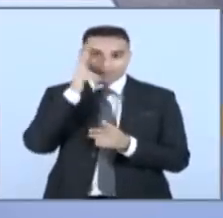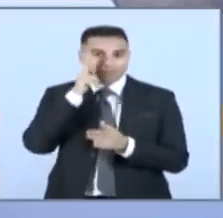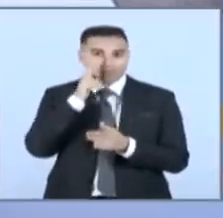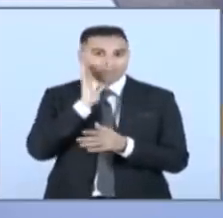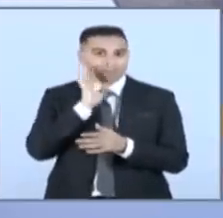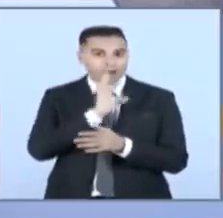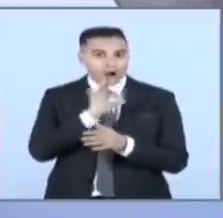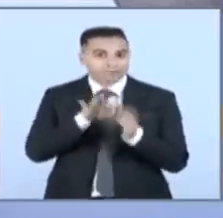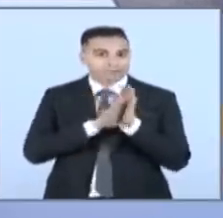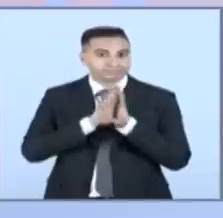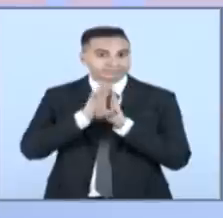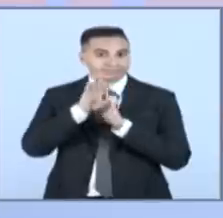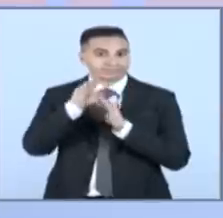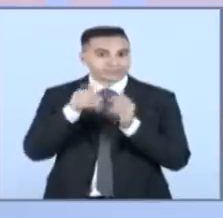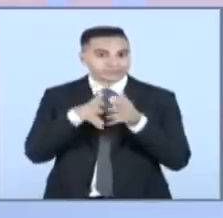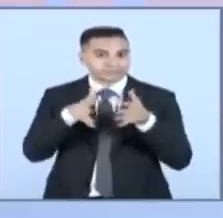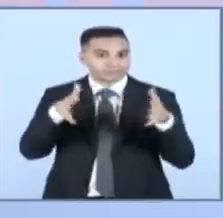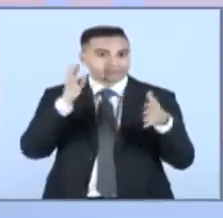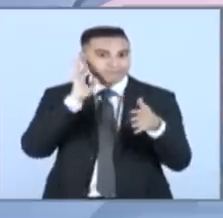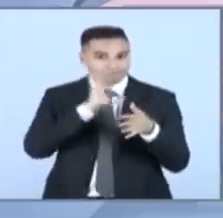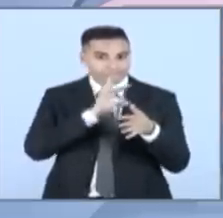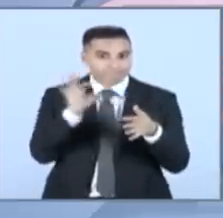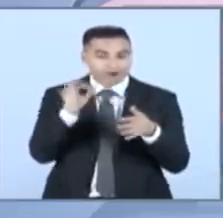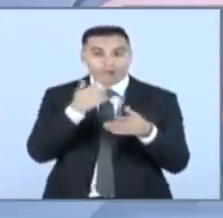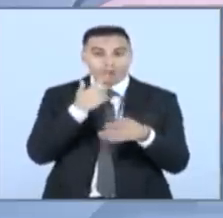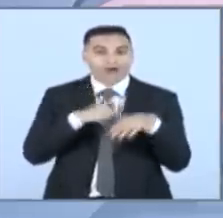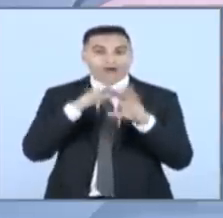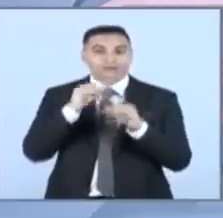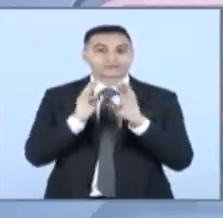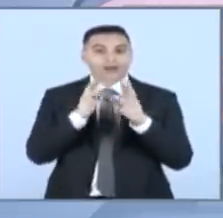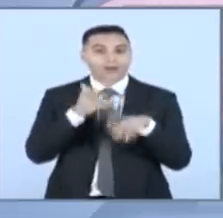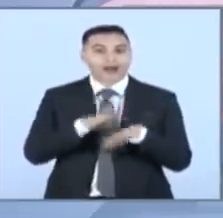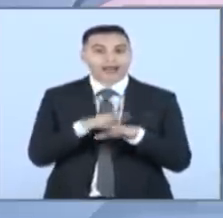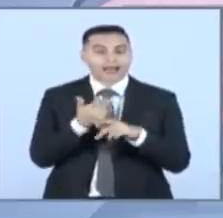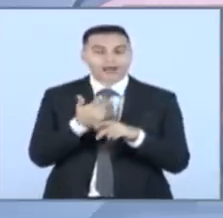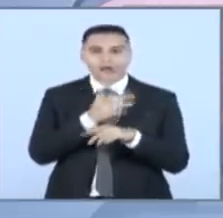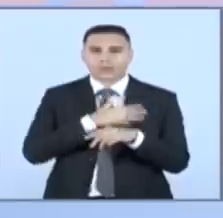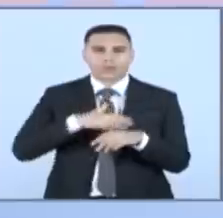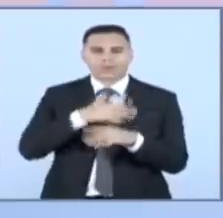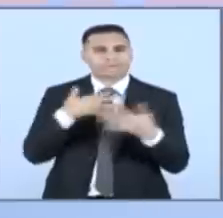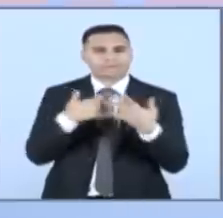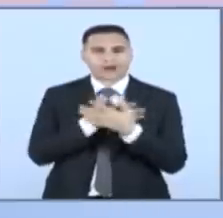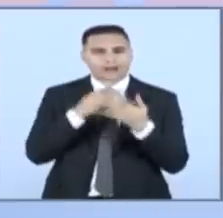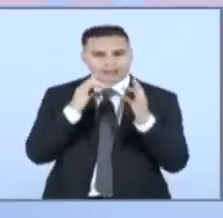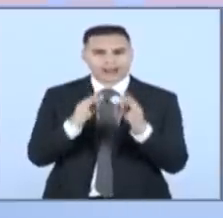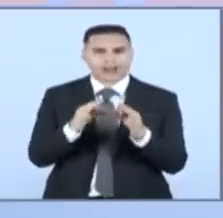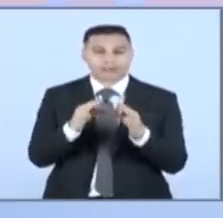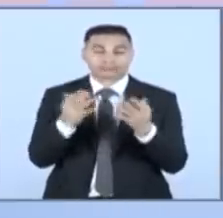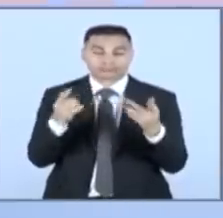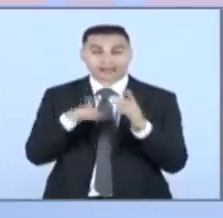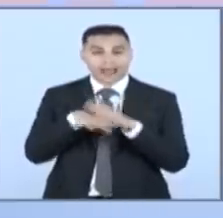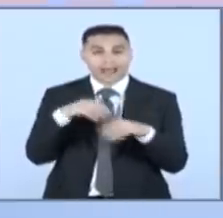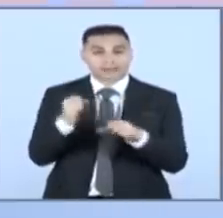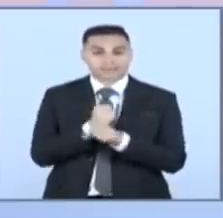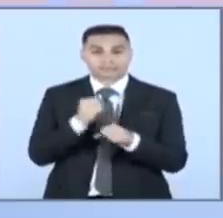بالك كده. احكي لنا أكتر، إيه المواقف اللي عجبتك؟ لا هم كلهم فرحانين قوي يعني. أنتوا عاملين موسم